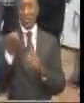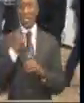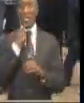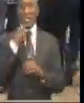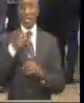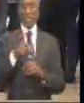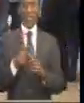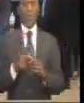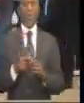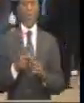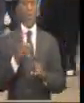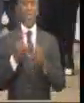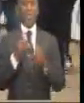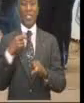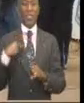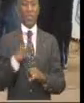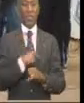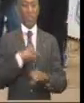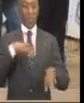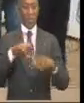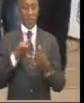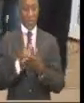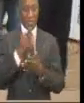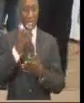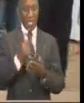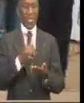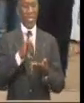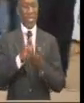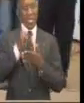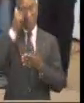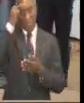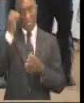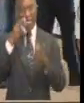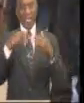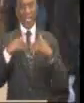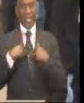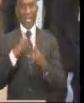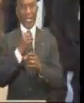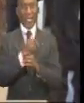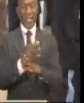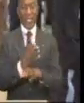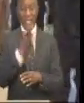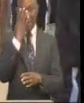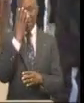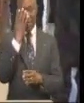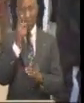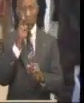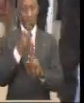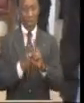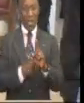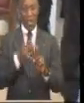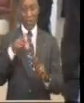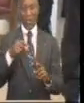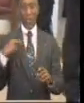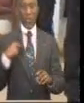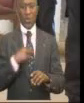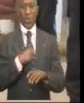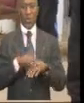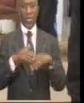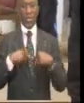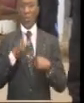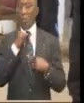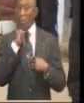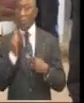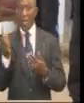été observé à cause de l'impaiement des 4 mois de leur salaire. Aussi ont-ils ajouté que leur employeur a supprimé